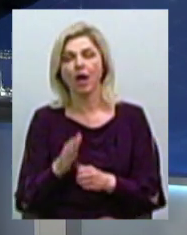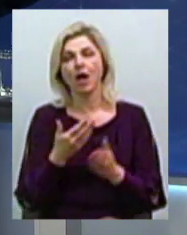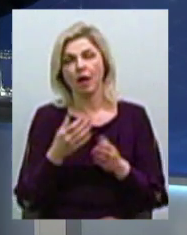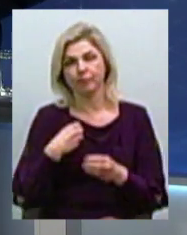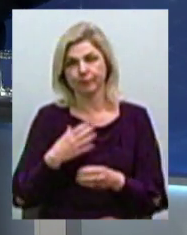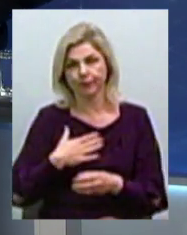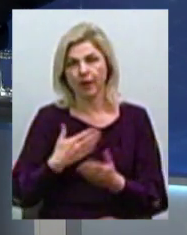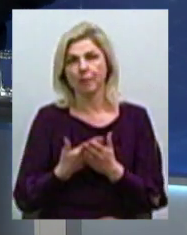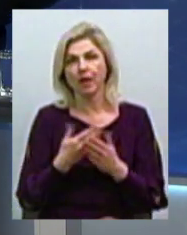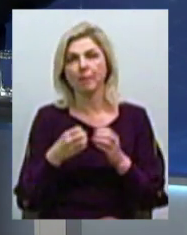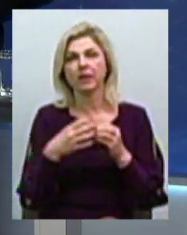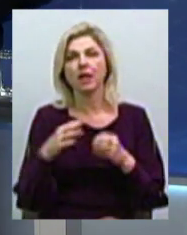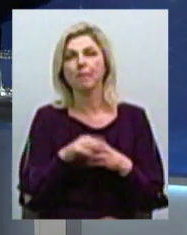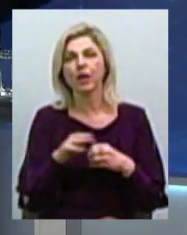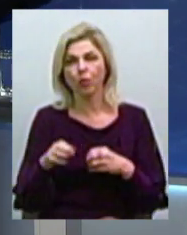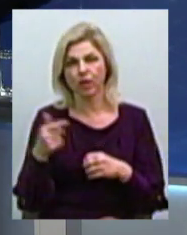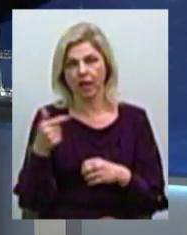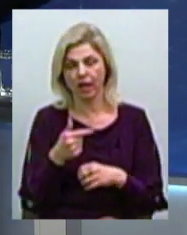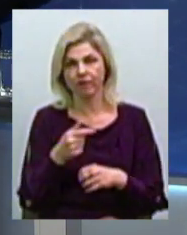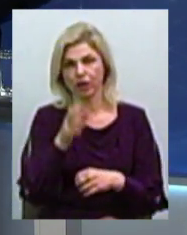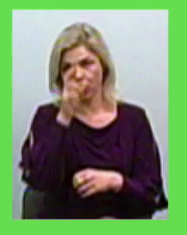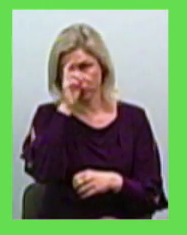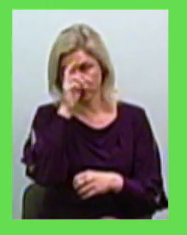мільйонів гривень бюджетних грошей.